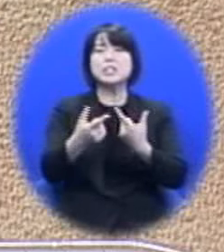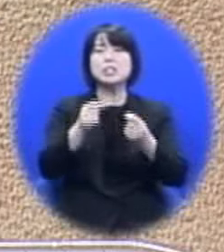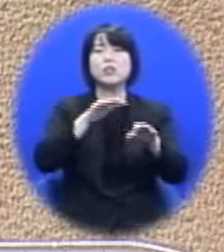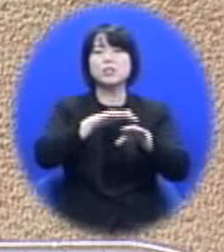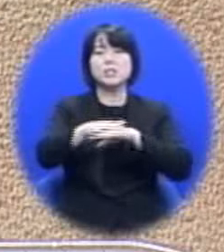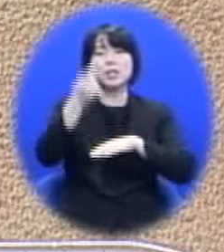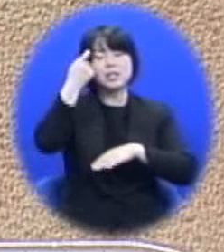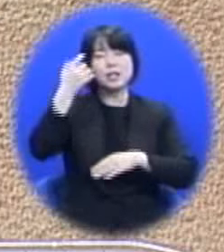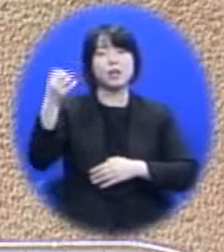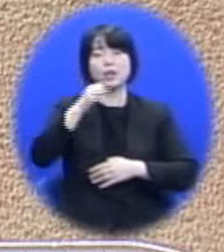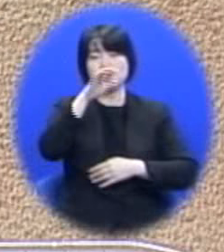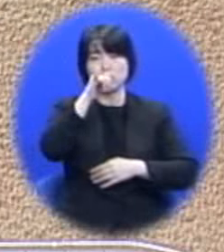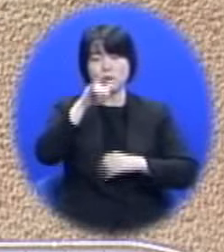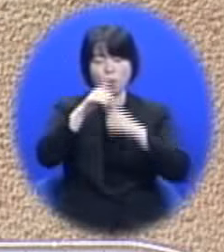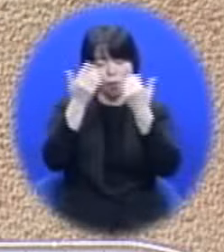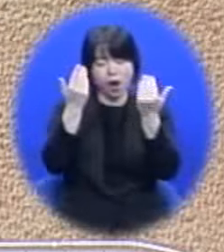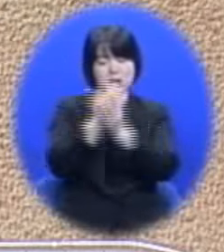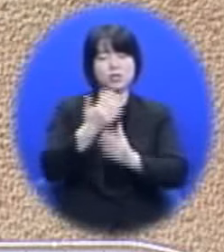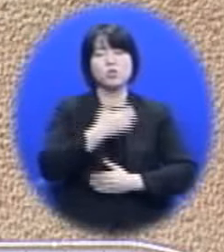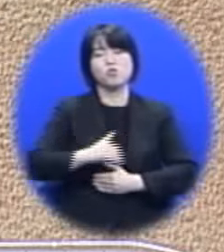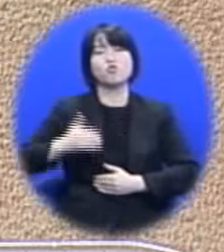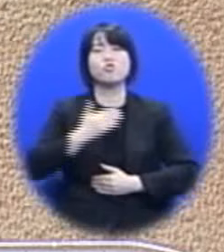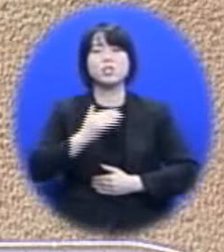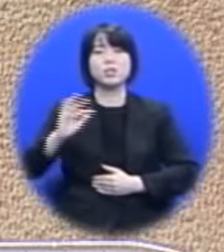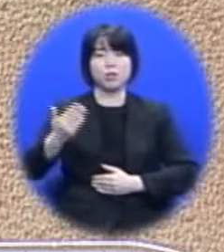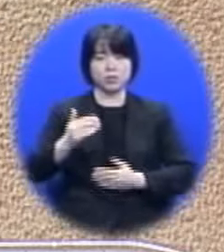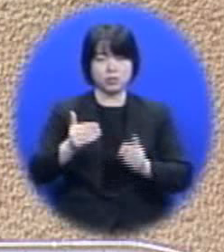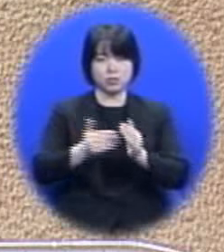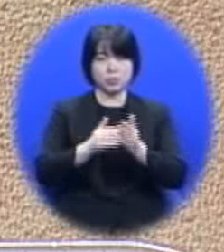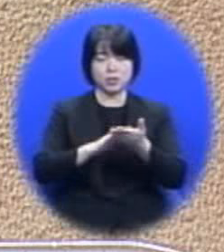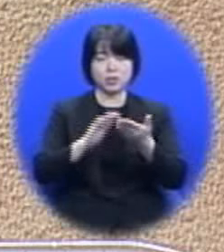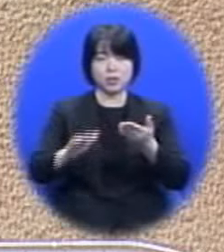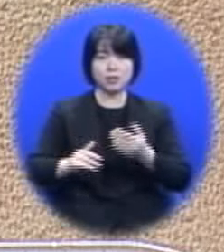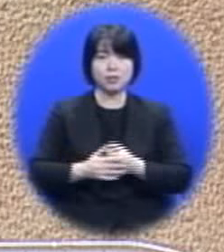거예요. 완전히 육체가 되어버린